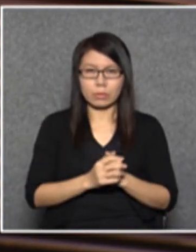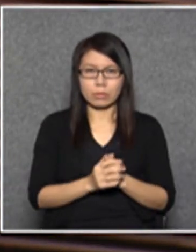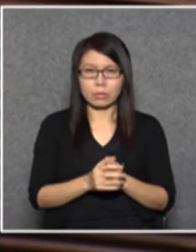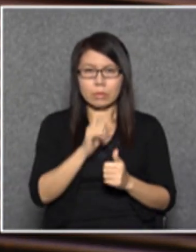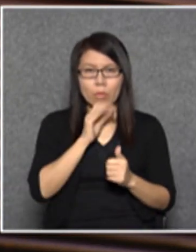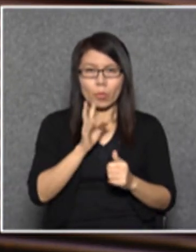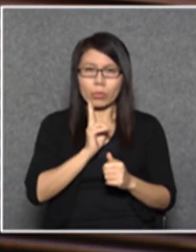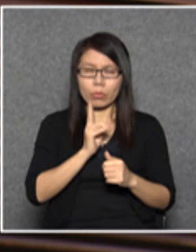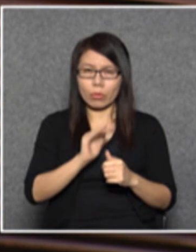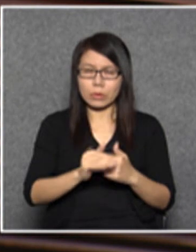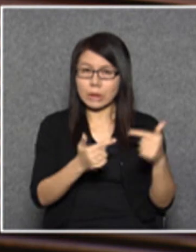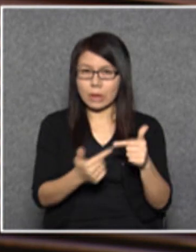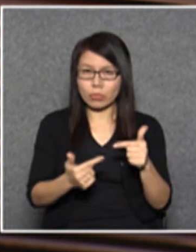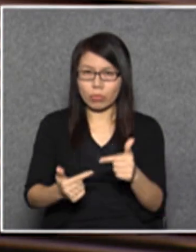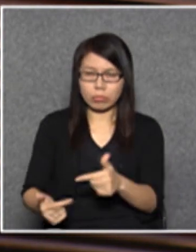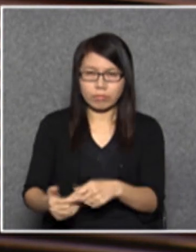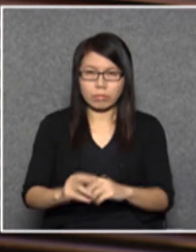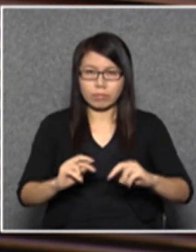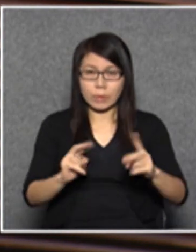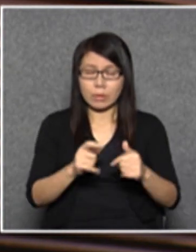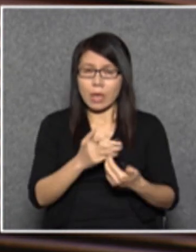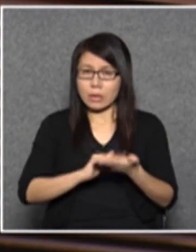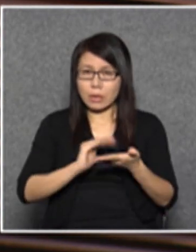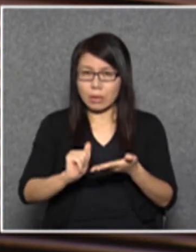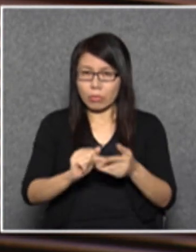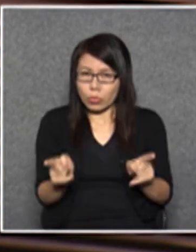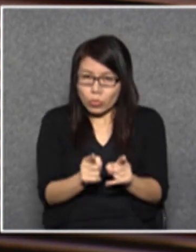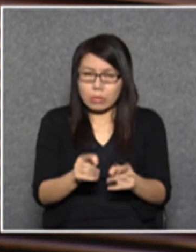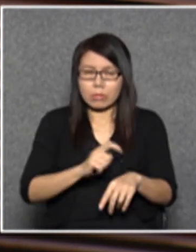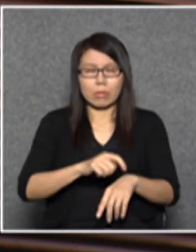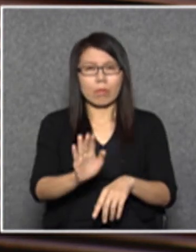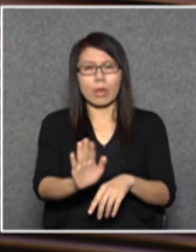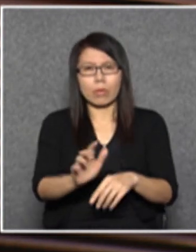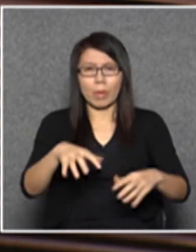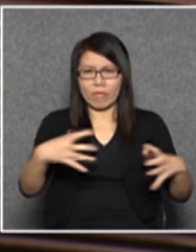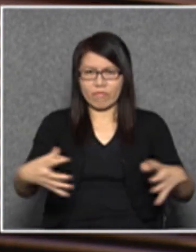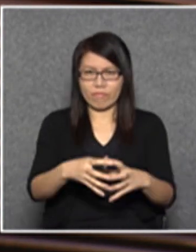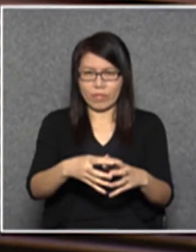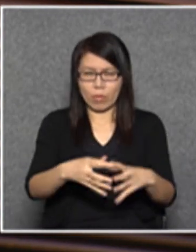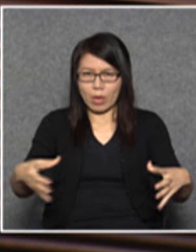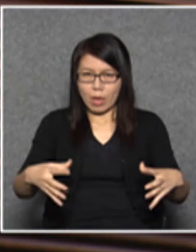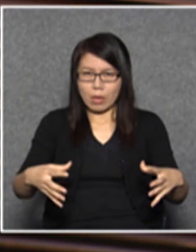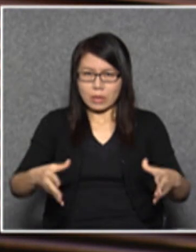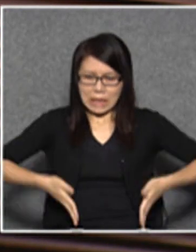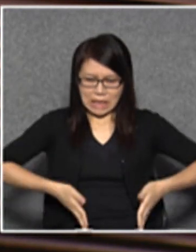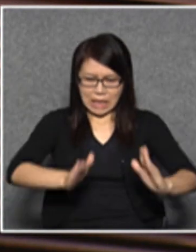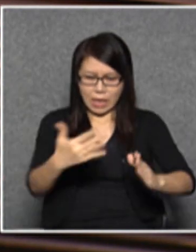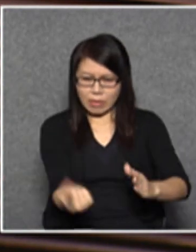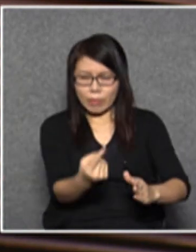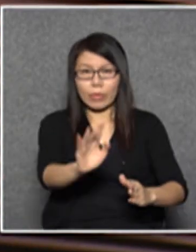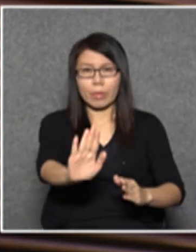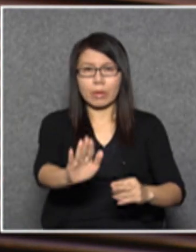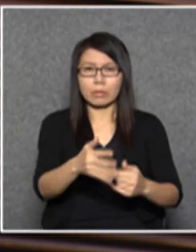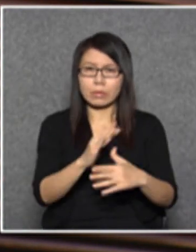會可以持續落去咧？因為清潔咧唔係短時間嘅，而且覆蓋嘅範圍咧係咪唔係淨係街道咧？因為我哋觀